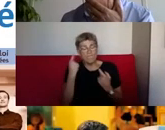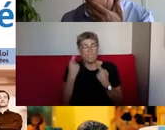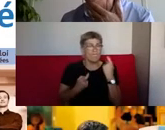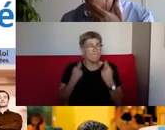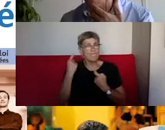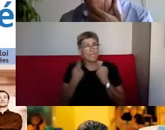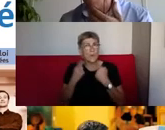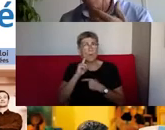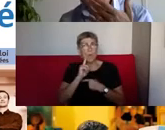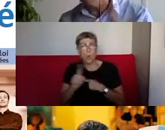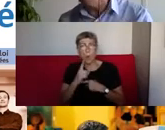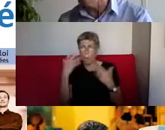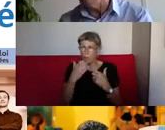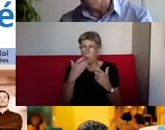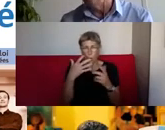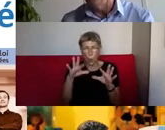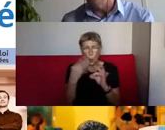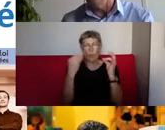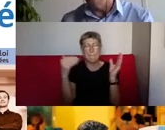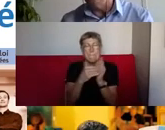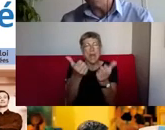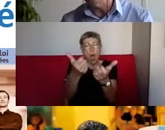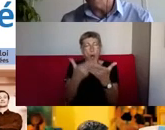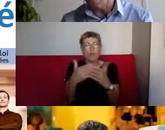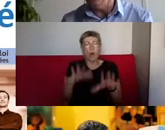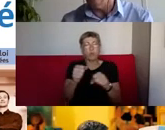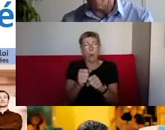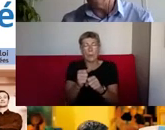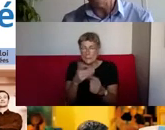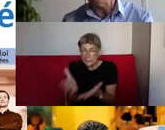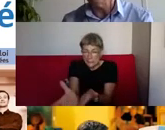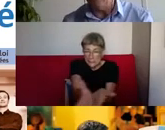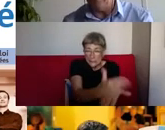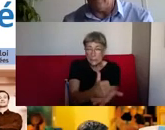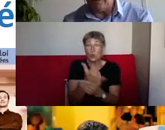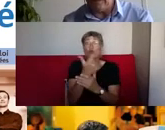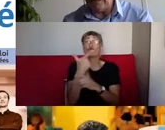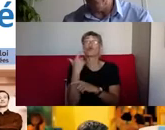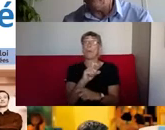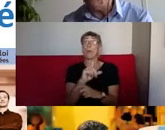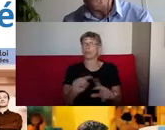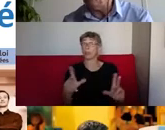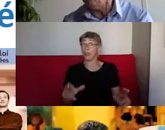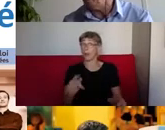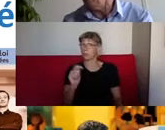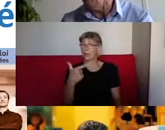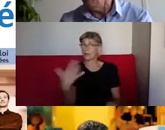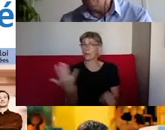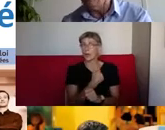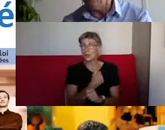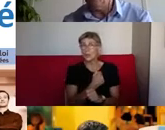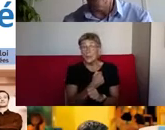de décrocher 1000 offres d'emploi en une semaine. Et on a été très encouragés puisqu'on a presque atteint cette quantité-là, puisqu'on est arrivé